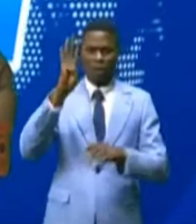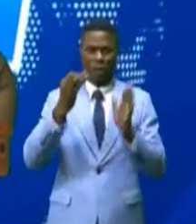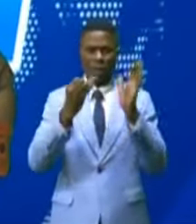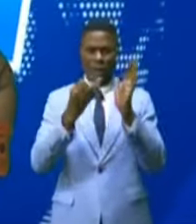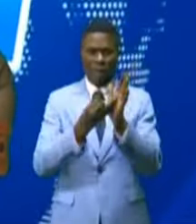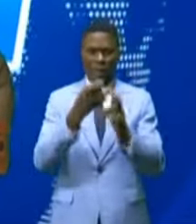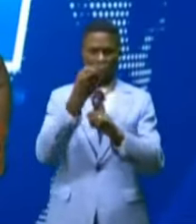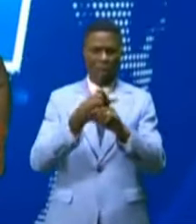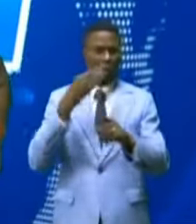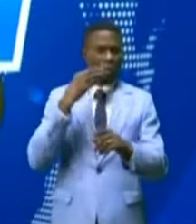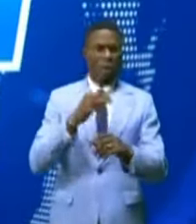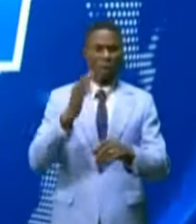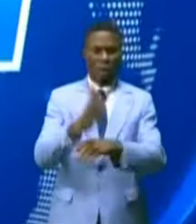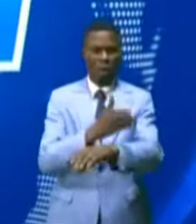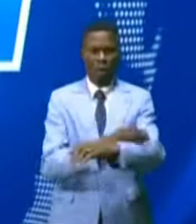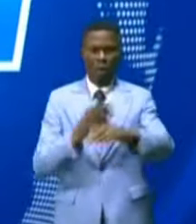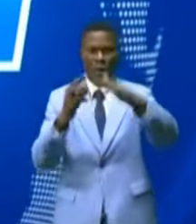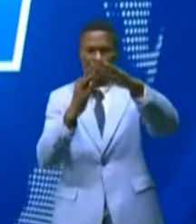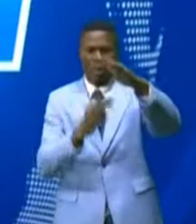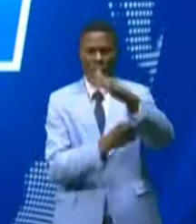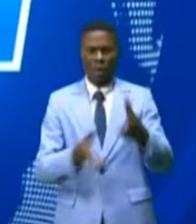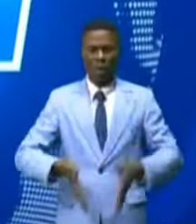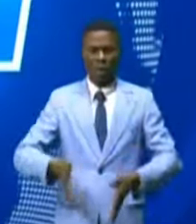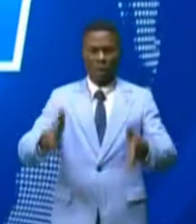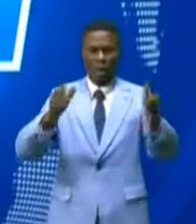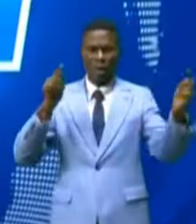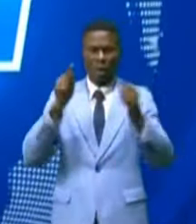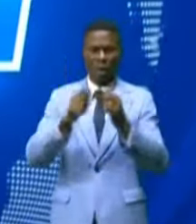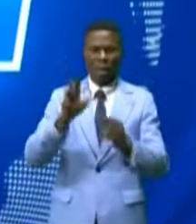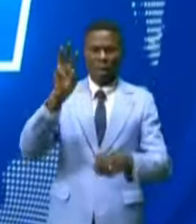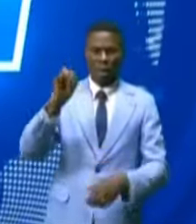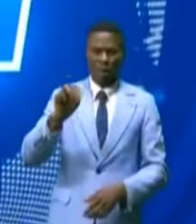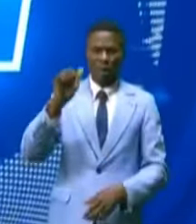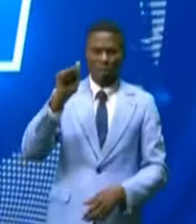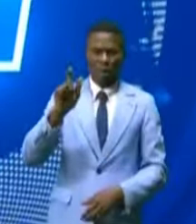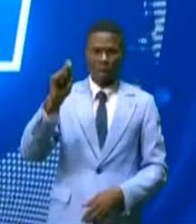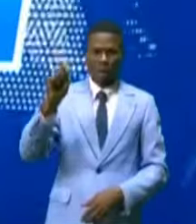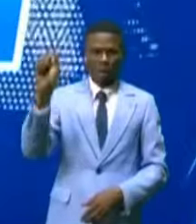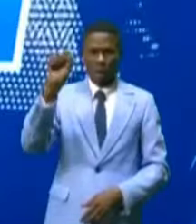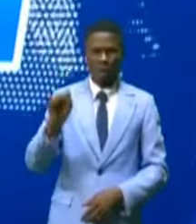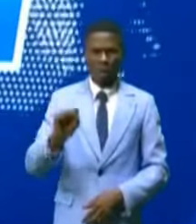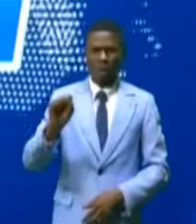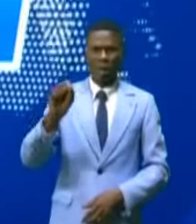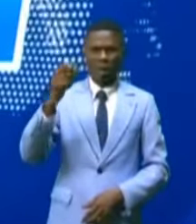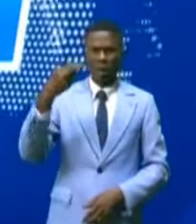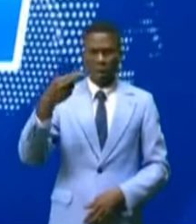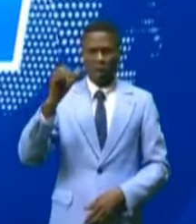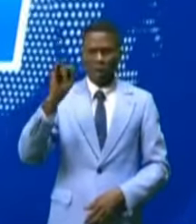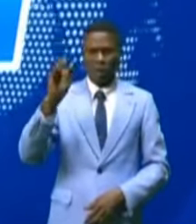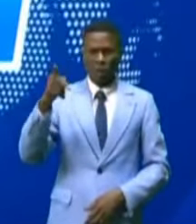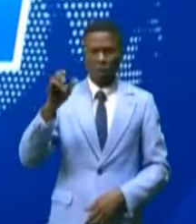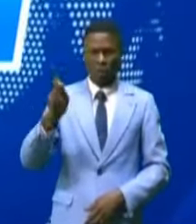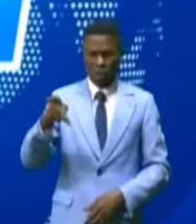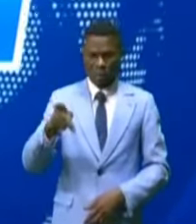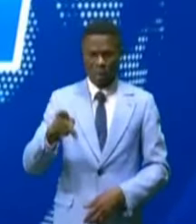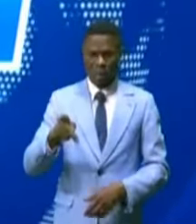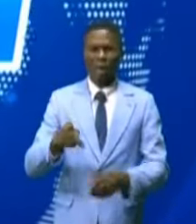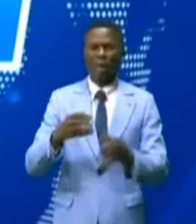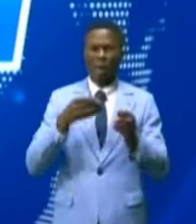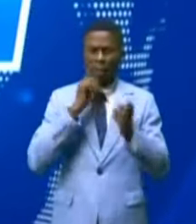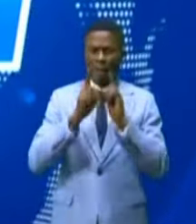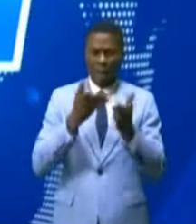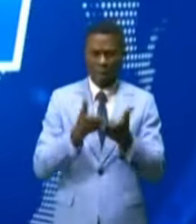des ponts et agrandissement de la route vers Machichipa à quatre voies était au menu de ces assises.